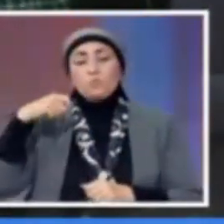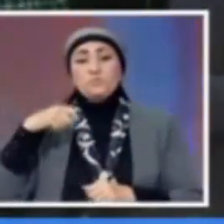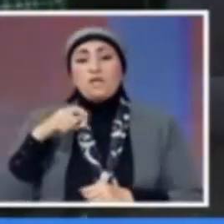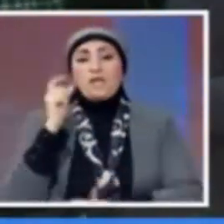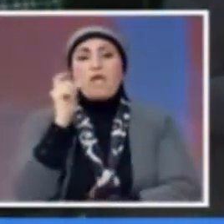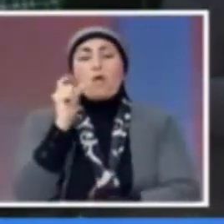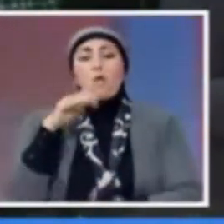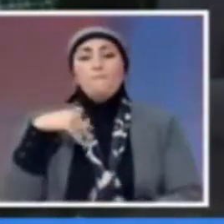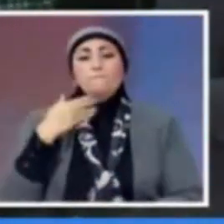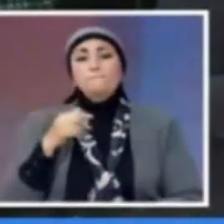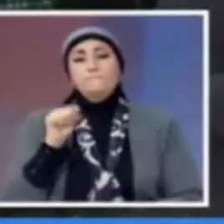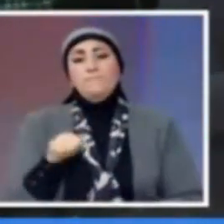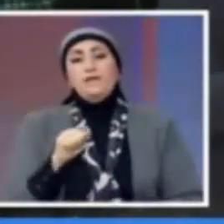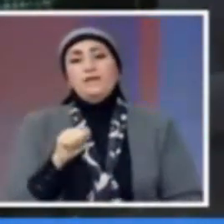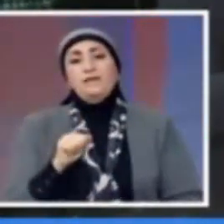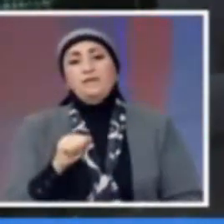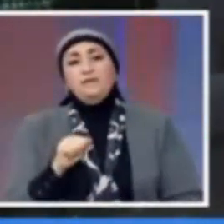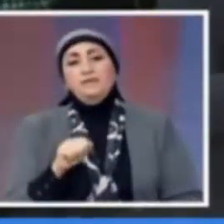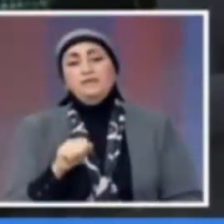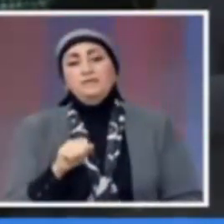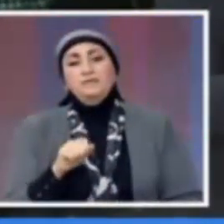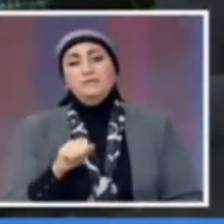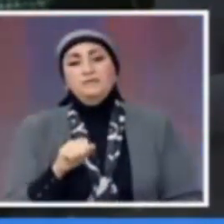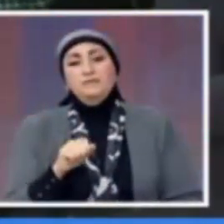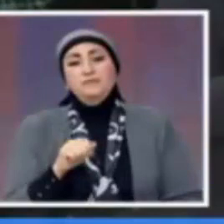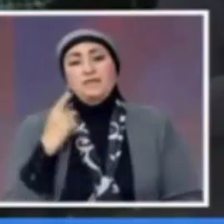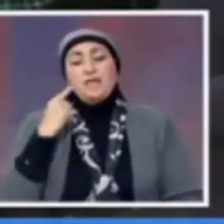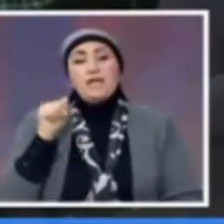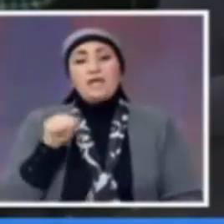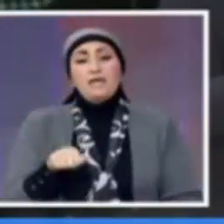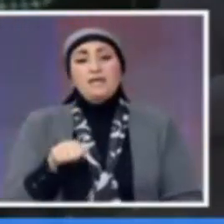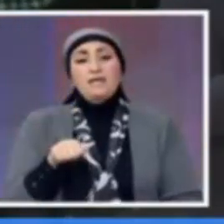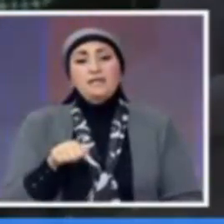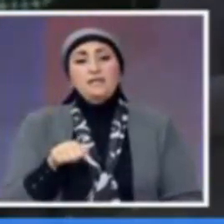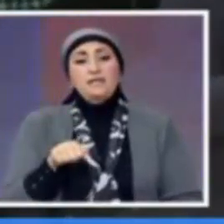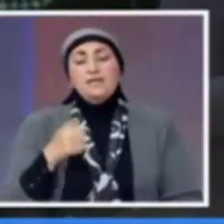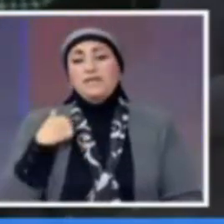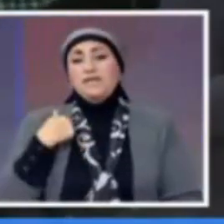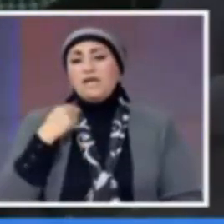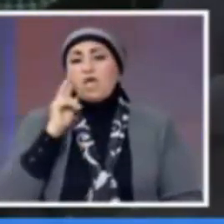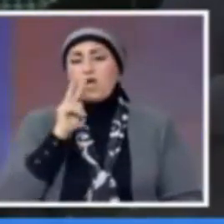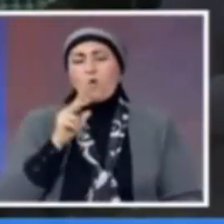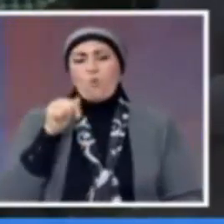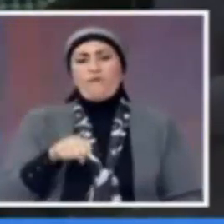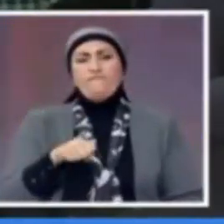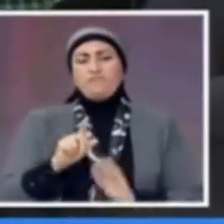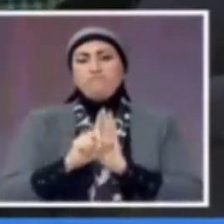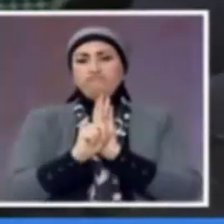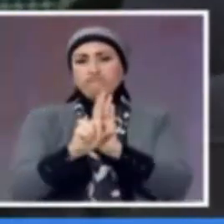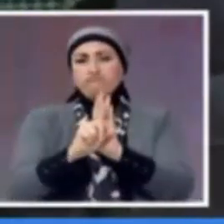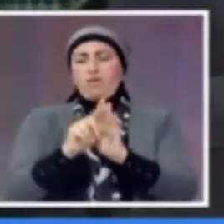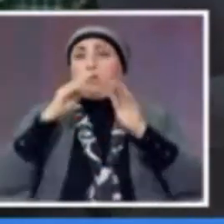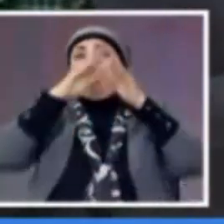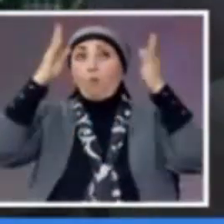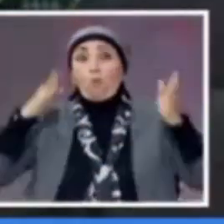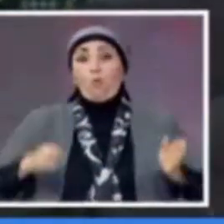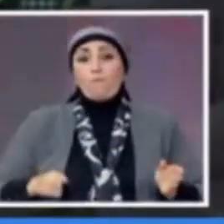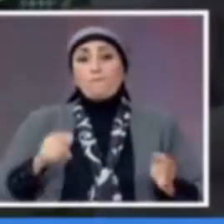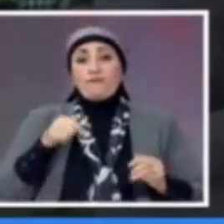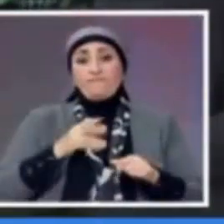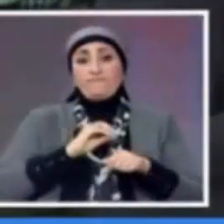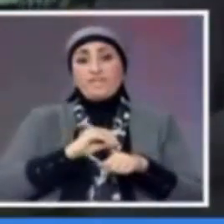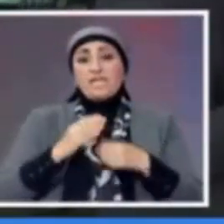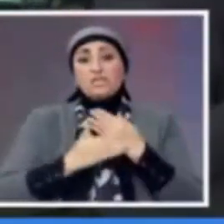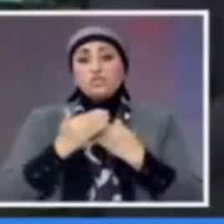الأوقاف بعد إنتاج درع الوجه الواقي، الآن الأوقاف تأتي بجديد